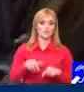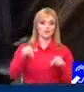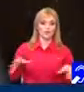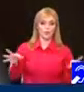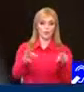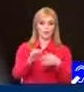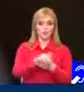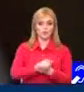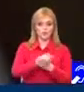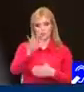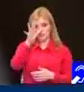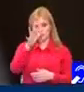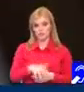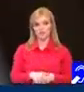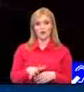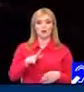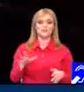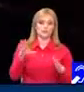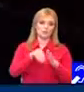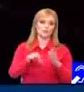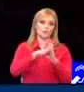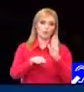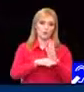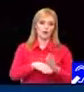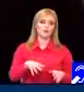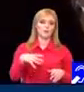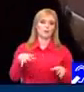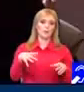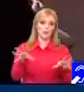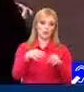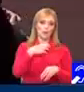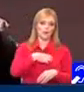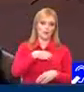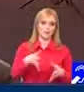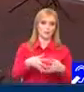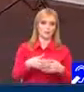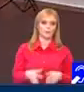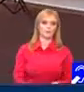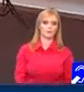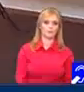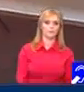Chișinău, este un proiect desfășurat în cadrul programului Centenar al Primăriei Municipiului